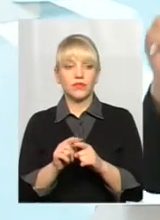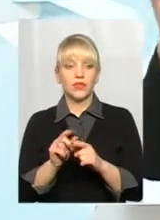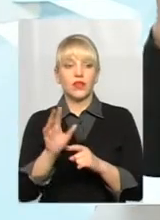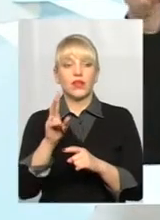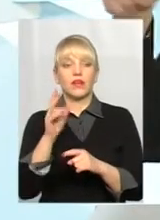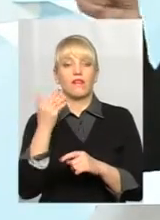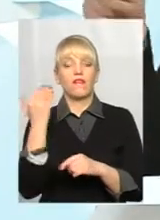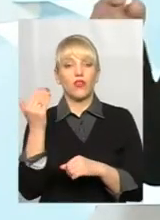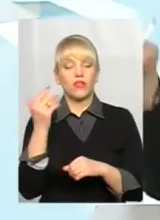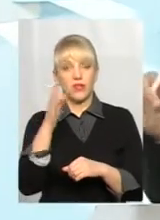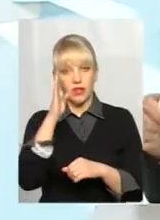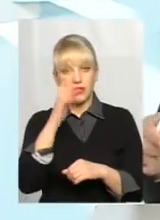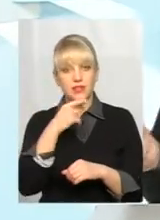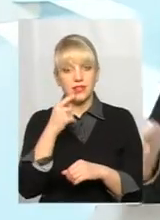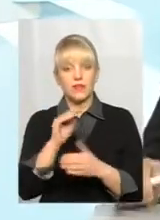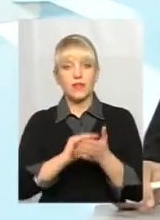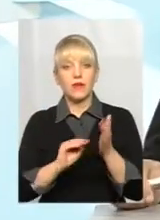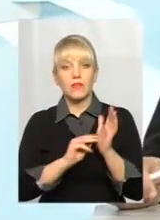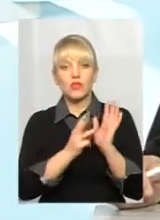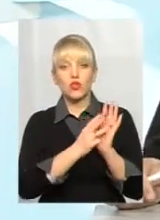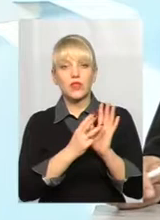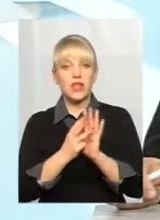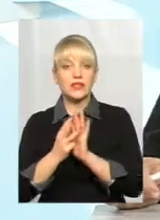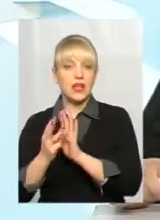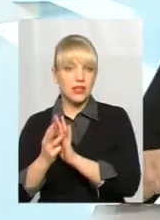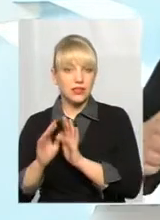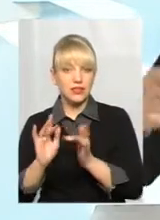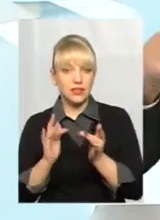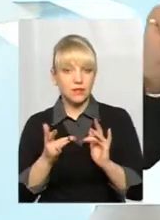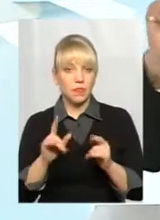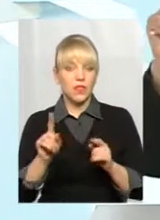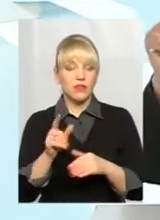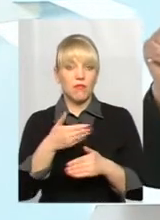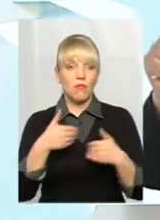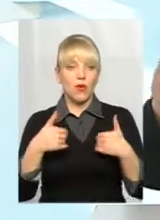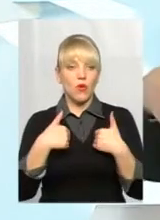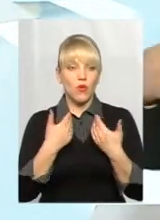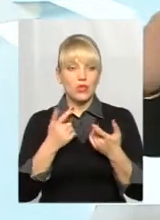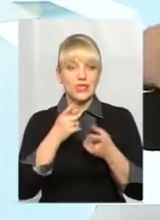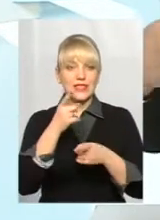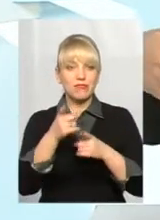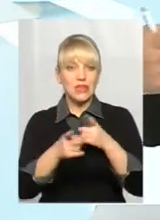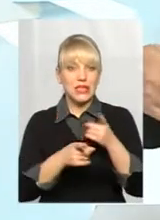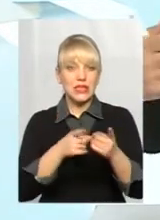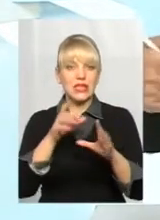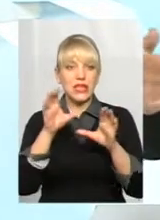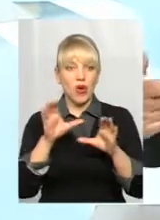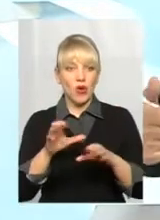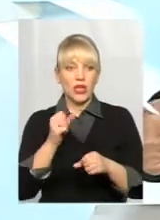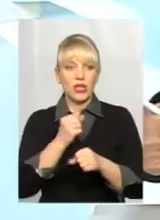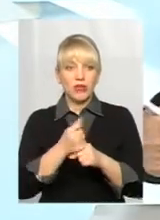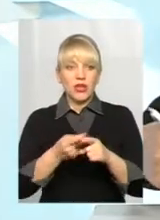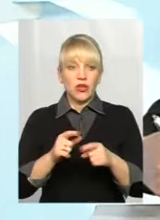вони сказали, ну написано на сайті, я його читав, що ми хочемо змінити закон і зробимо оцю